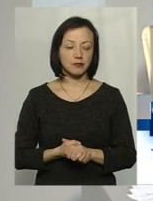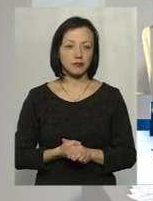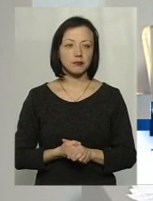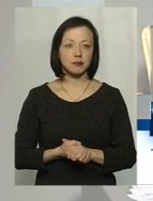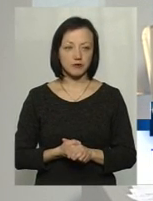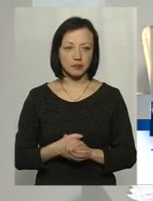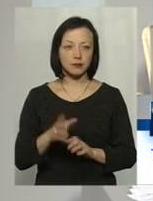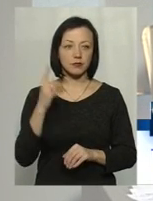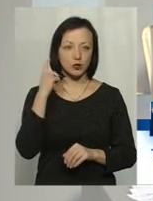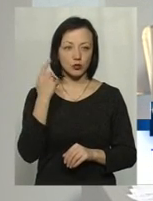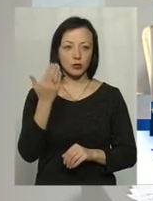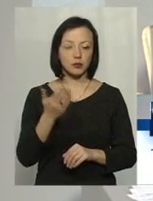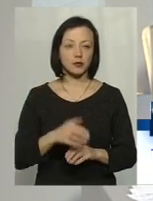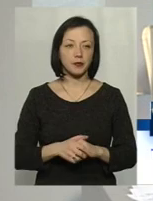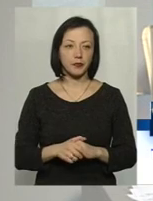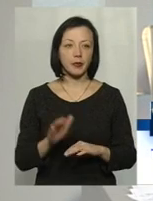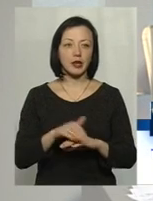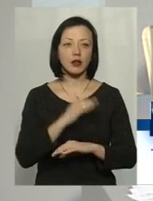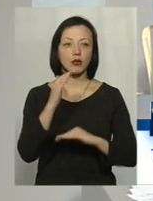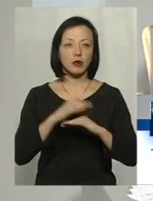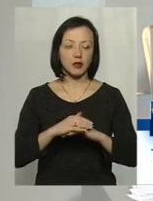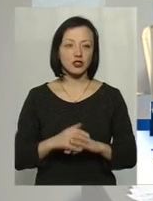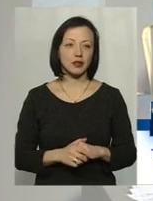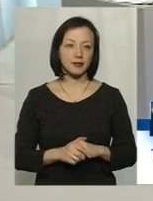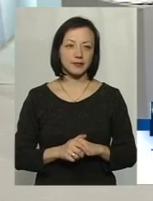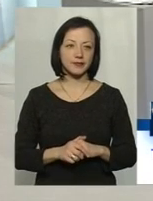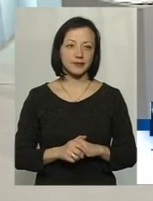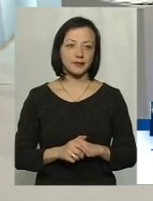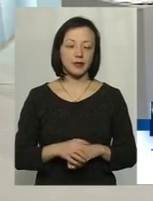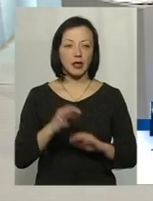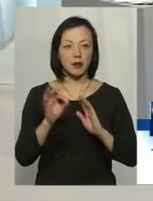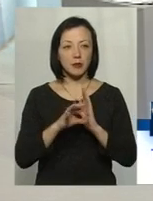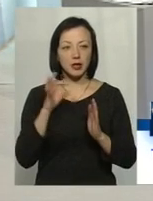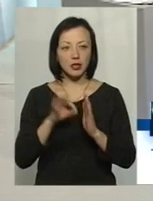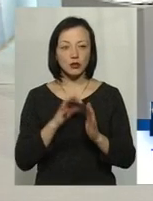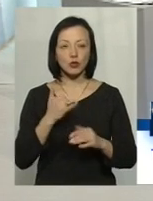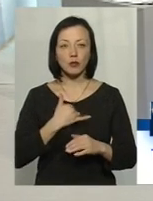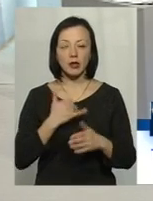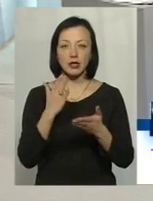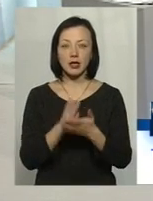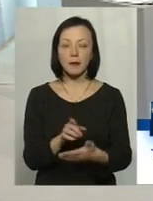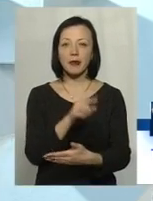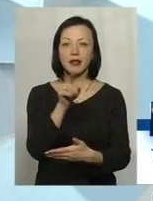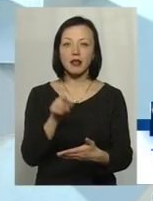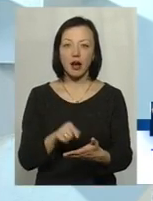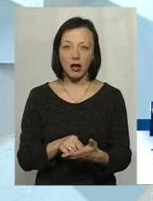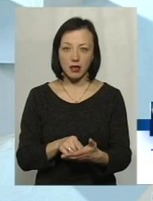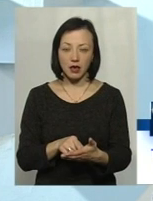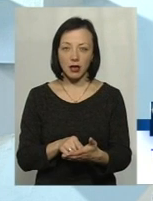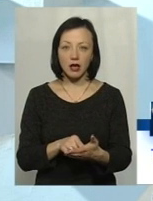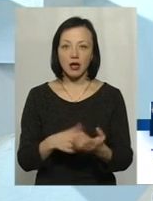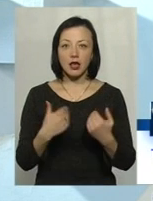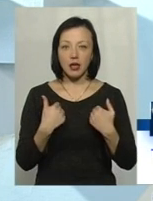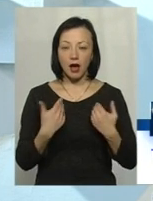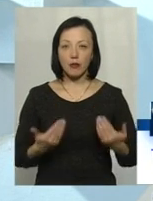Алло. Ми вас чуємо, говорить. Так. Доброго вечора. Добрий вечір. Добрий вечір. Відкажіть, будь ласка, у мене є до вас ще таке питання. Будь ласка. Я